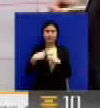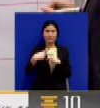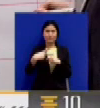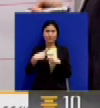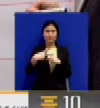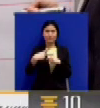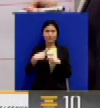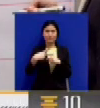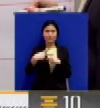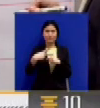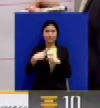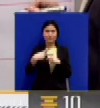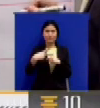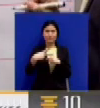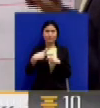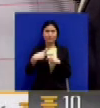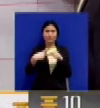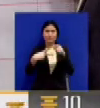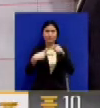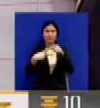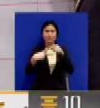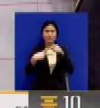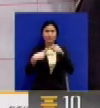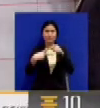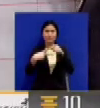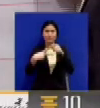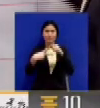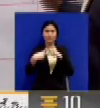แล้วก็มาถึงวาระเมื่อคืนนี้